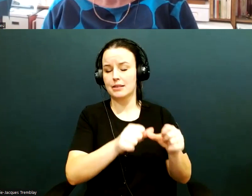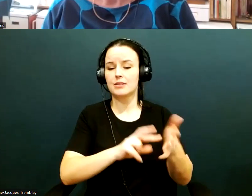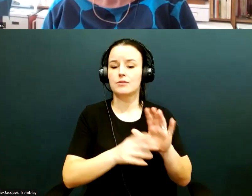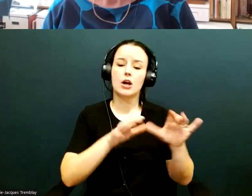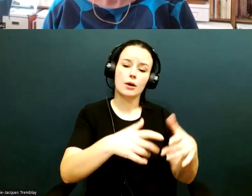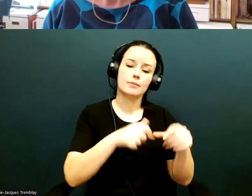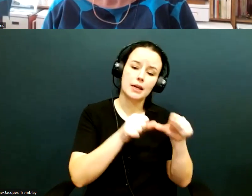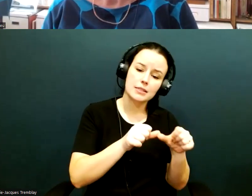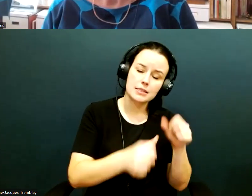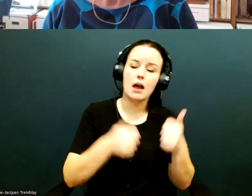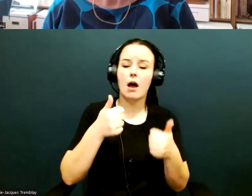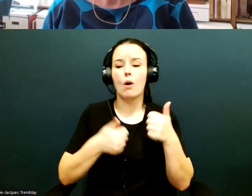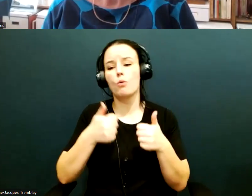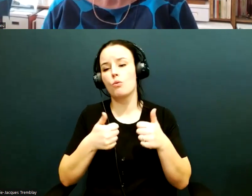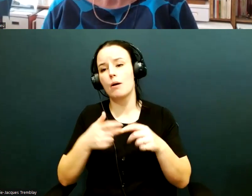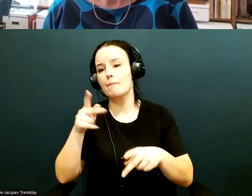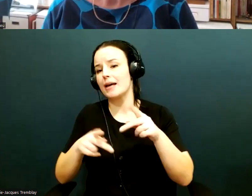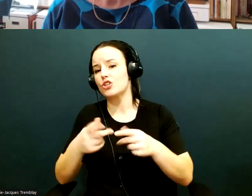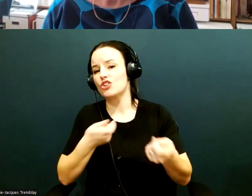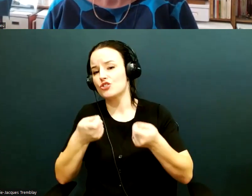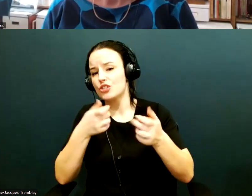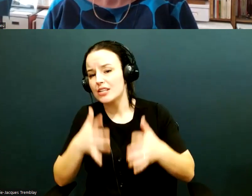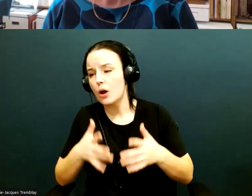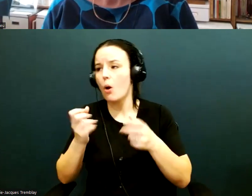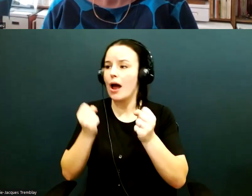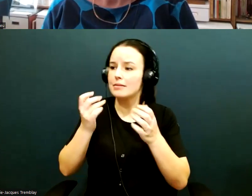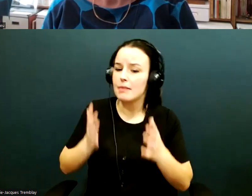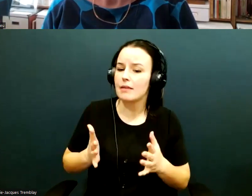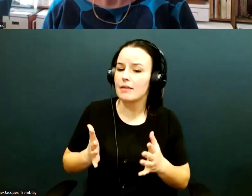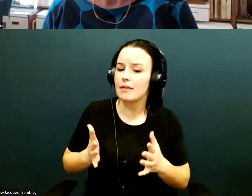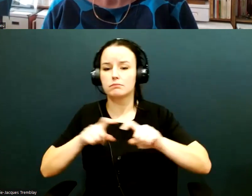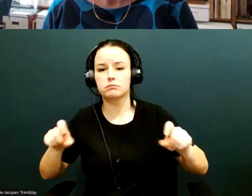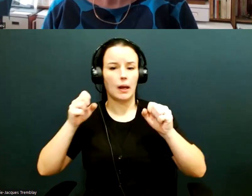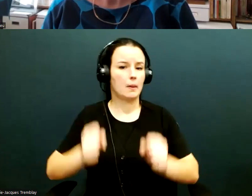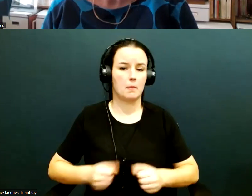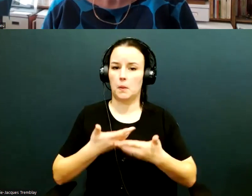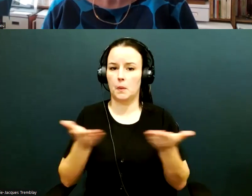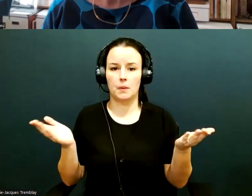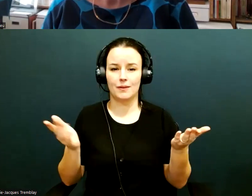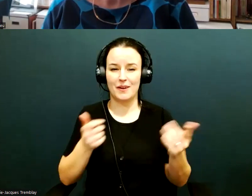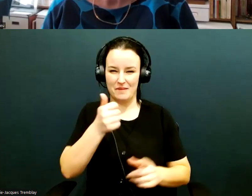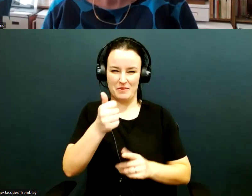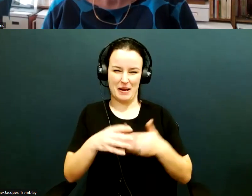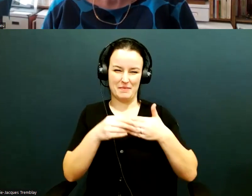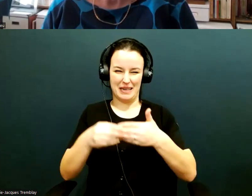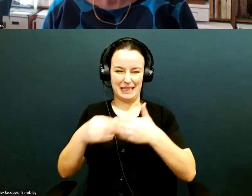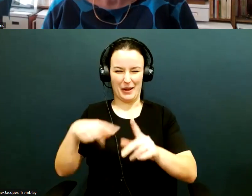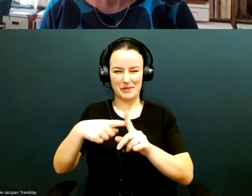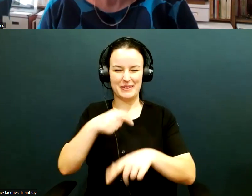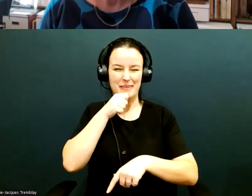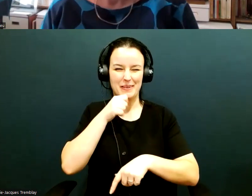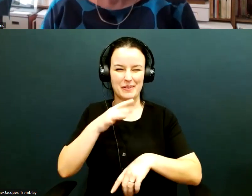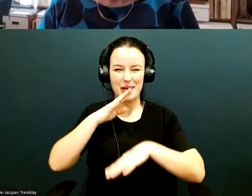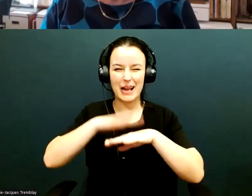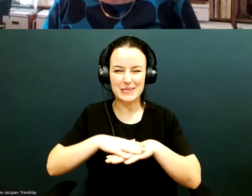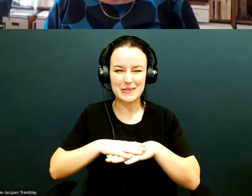ce soit les gens de la gestion, d'animation, etc. Donc, vous êtes le leader positif dont je parlais tout à l'heure qui